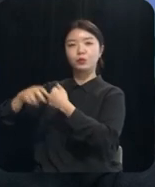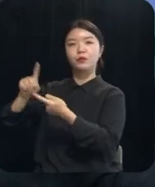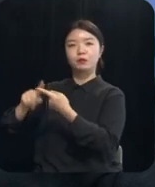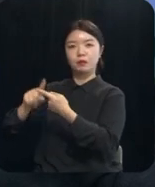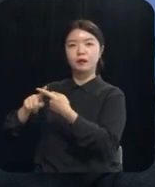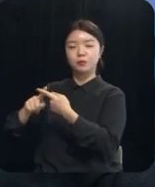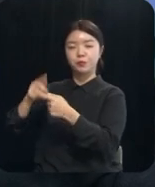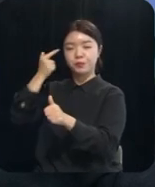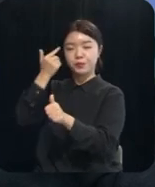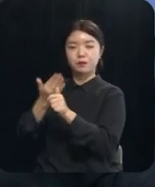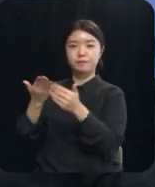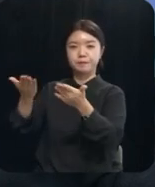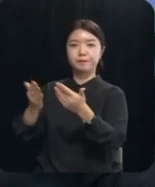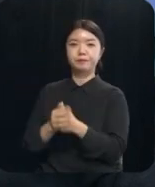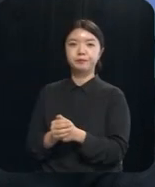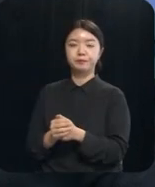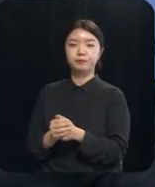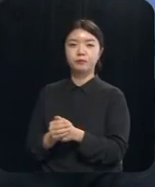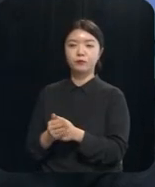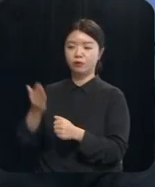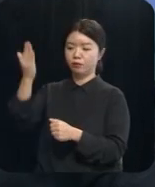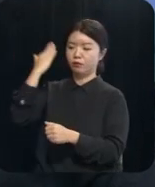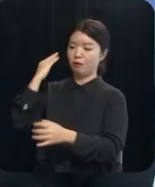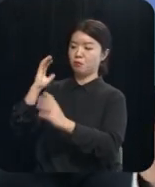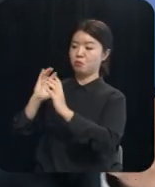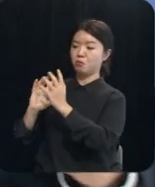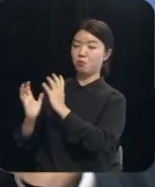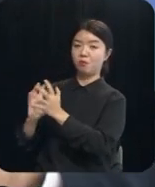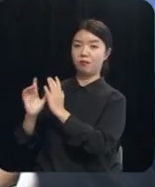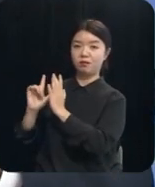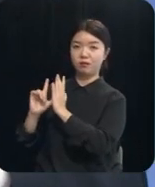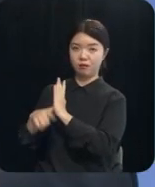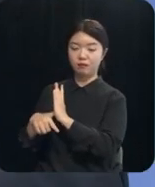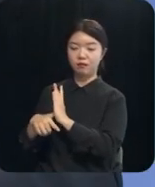좀 드리겠습니다. 지난 토론회에서